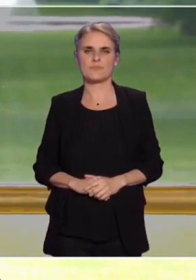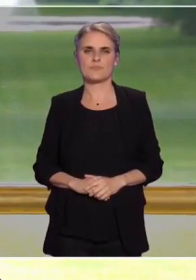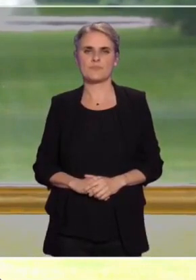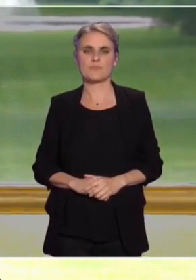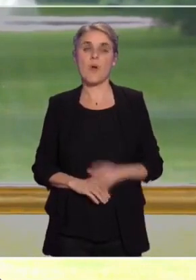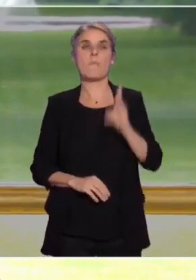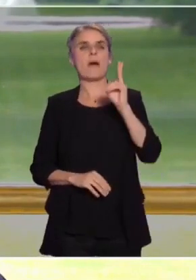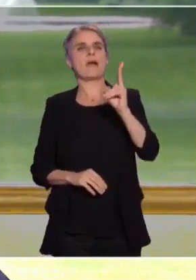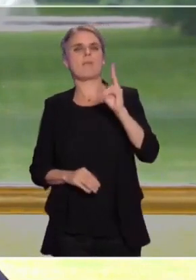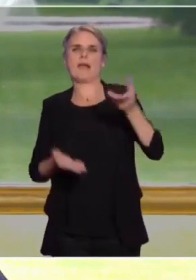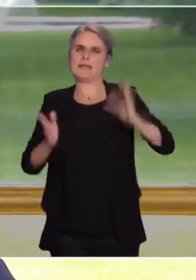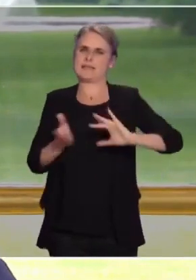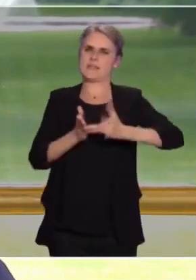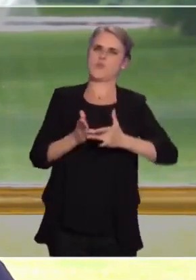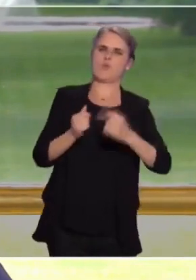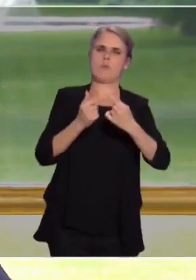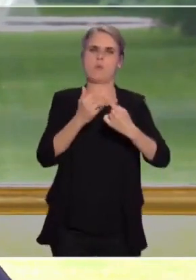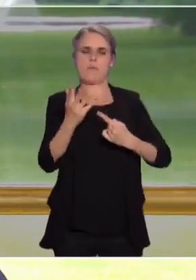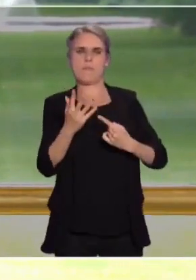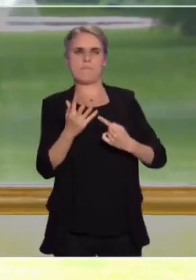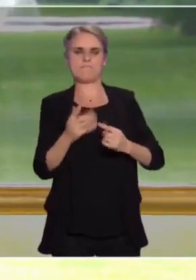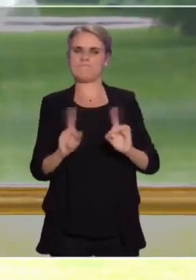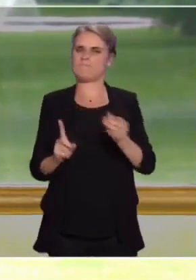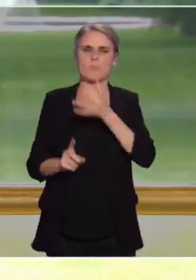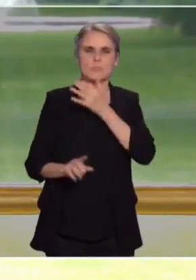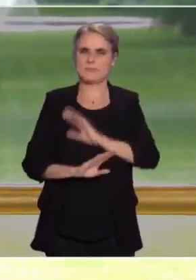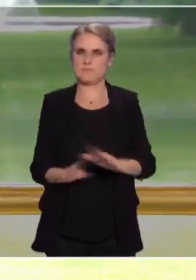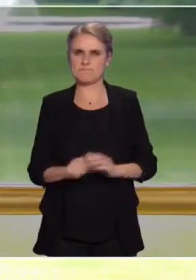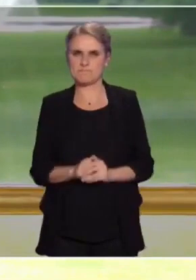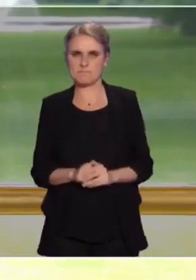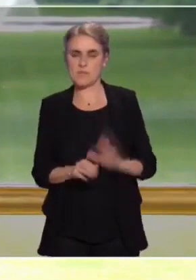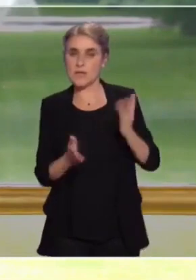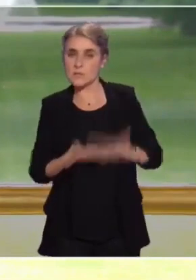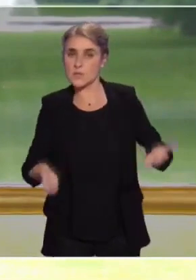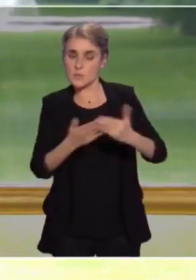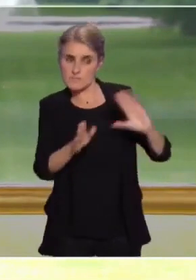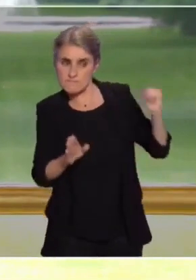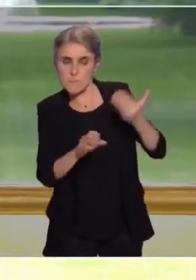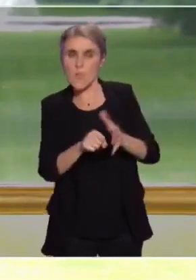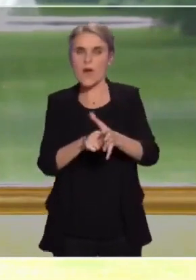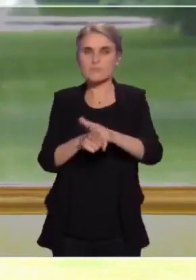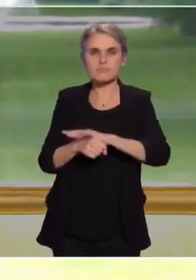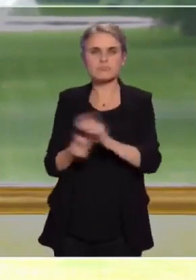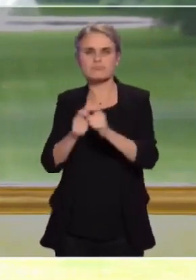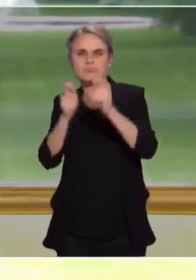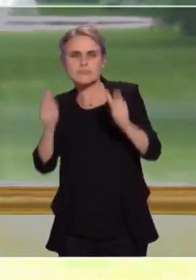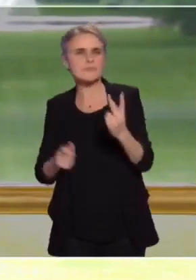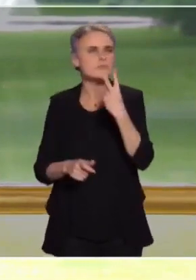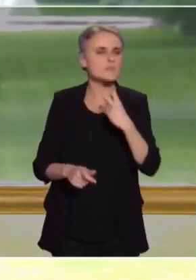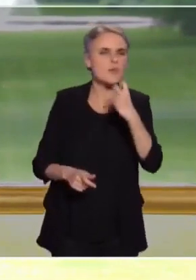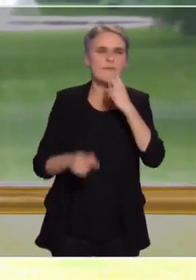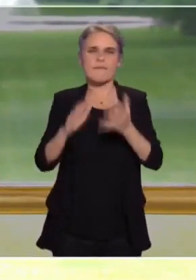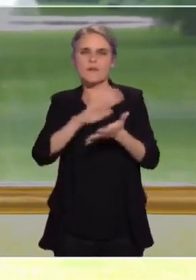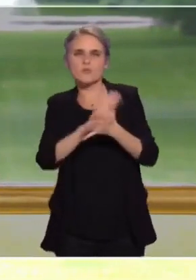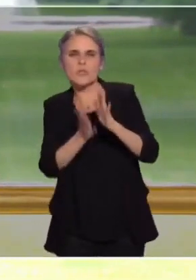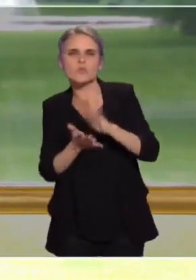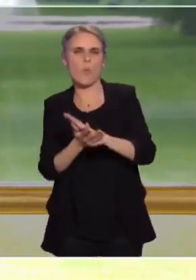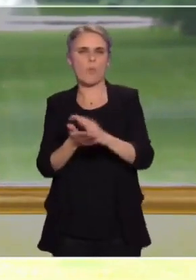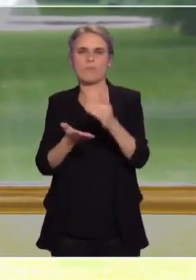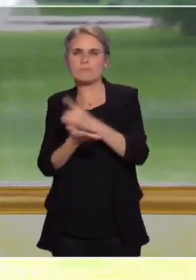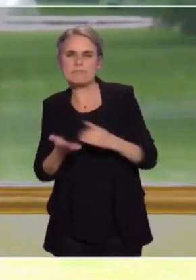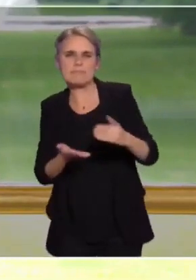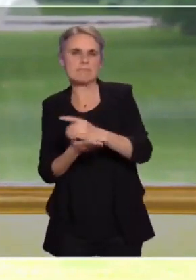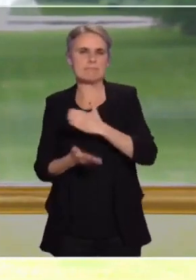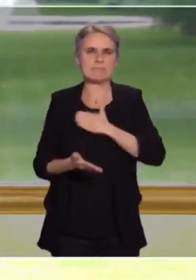à paris face à l'épidémie les citoyens les entreprises les syndicats les associations les collectivités locales